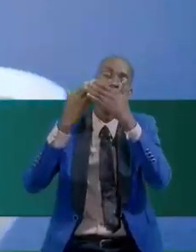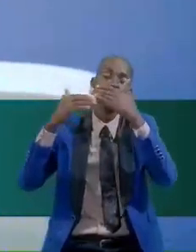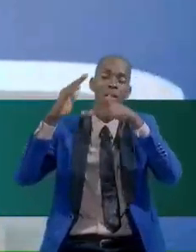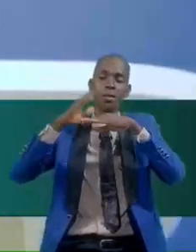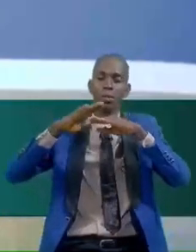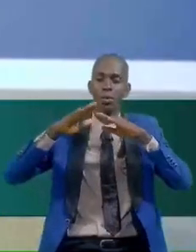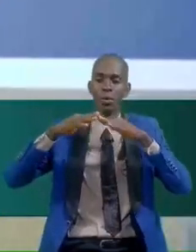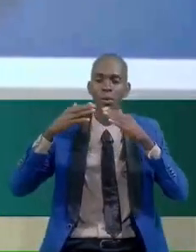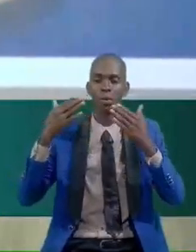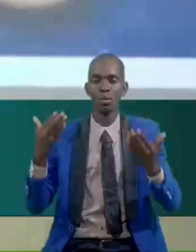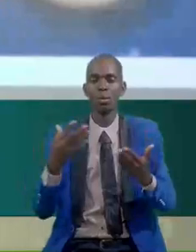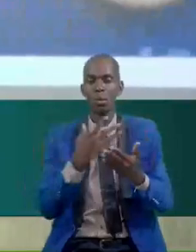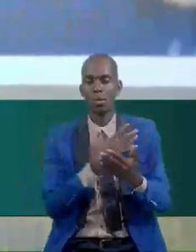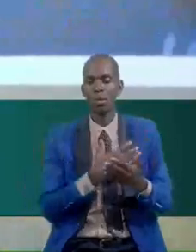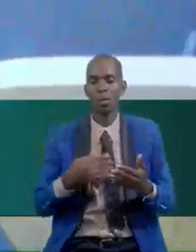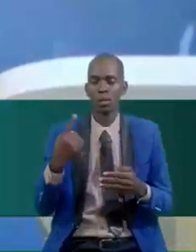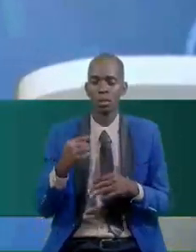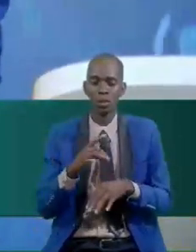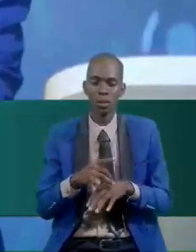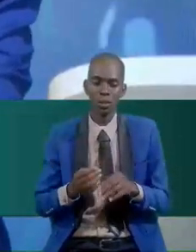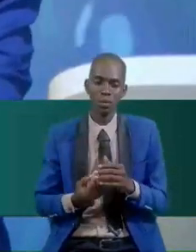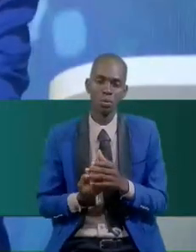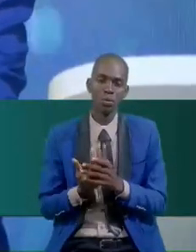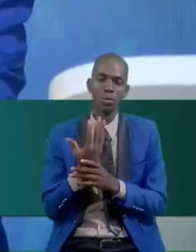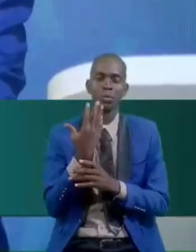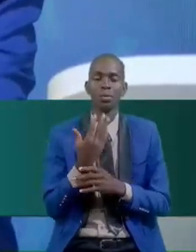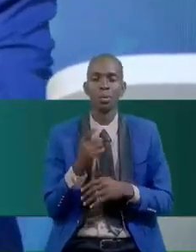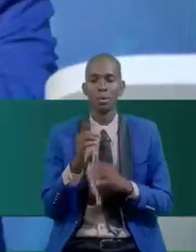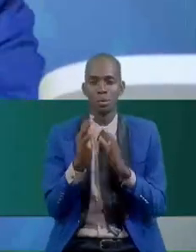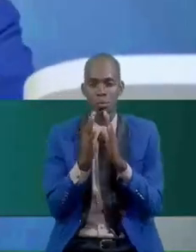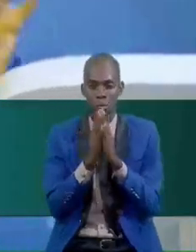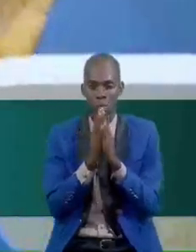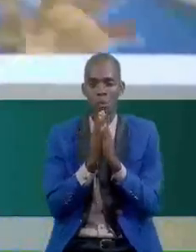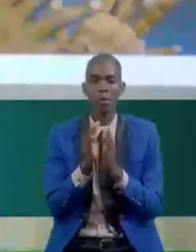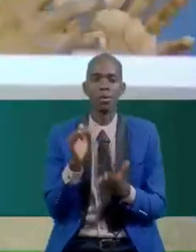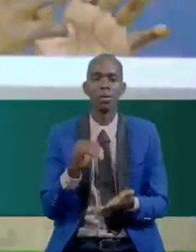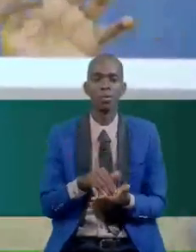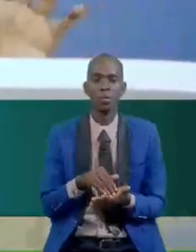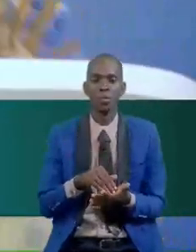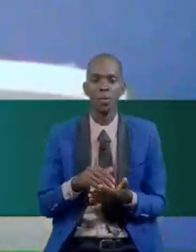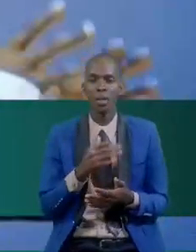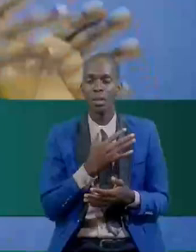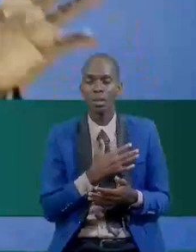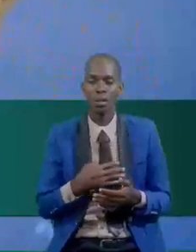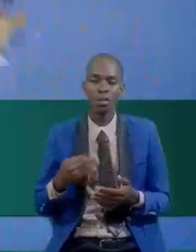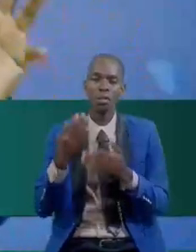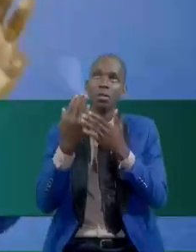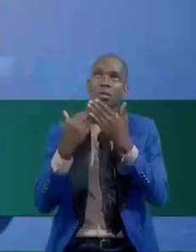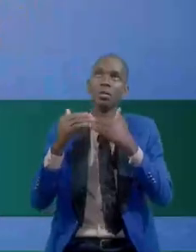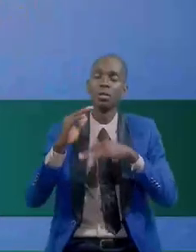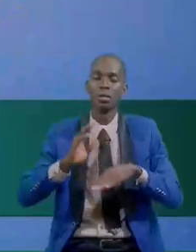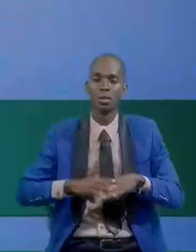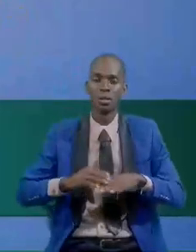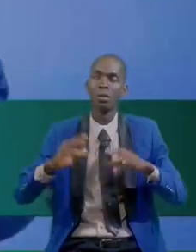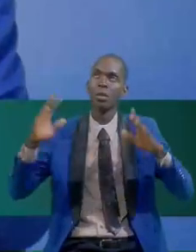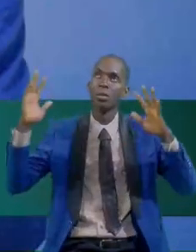terre produisit son fruit. Ça, c'est l'objectif. Il pria encore. Il pria de nouveau et le ciel donna de